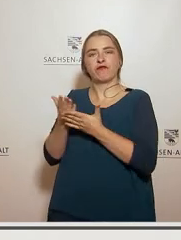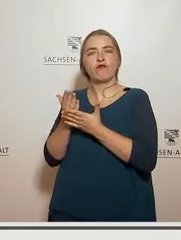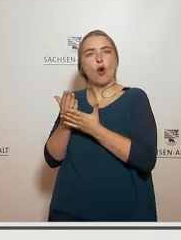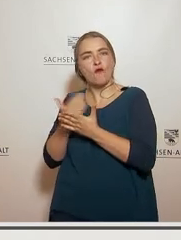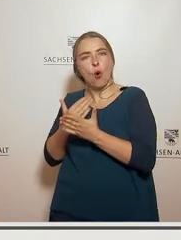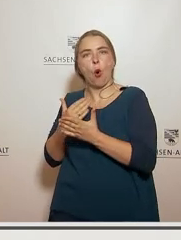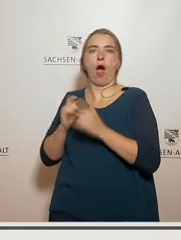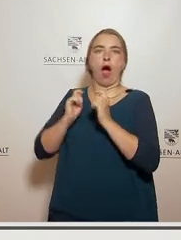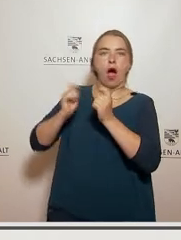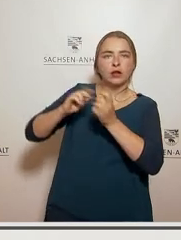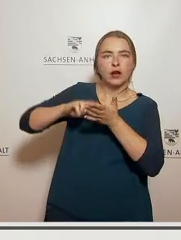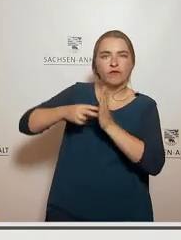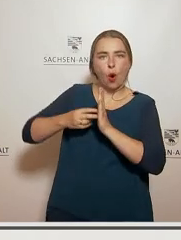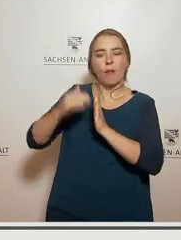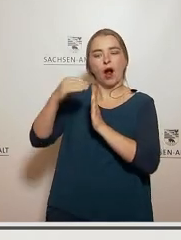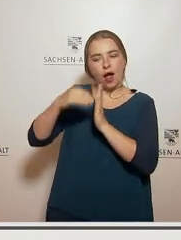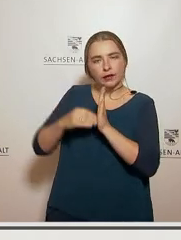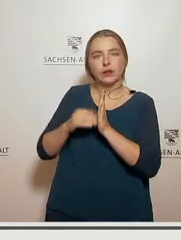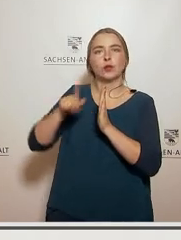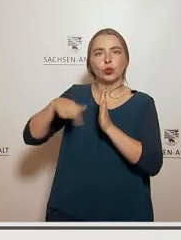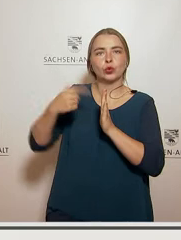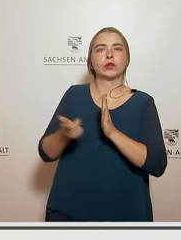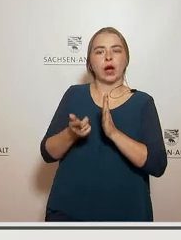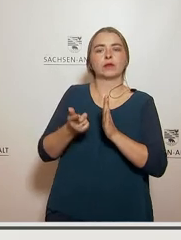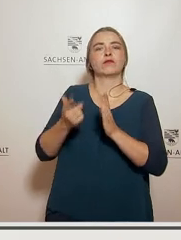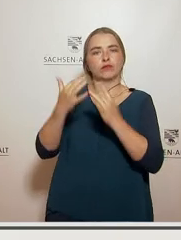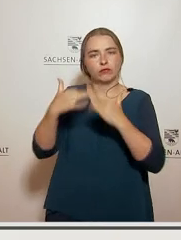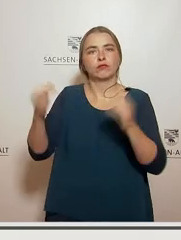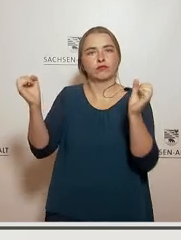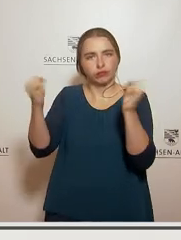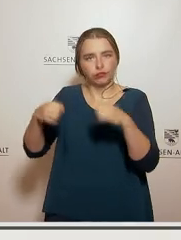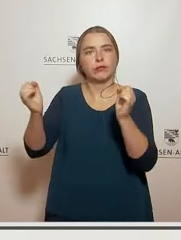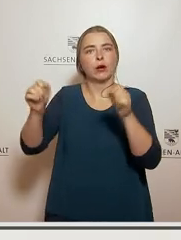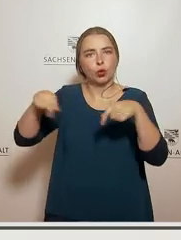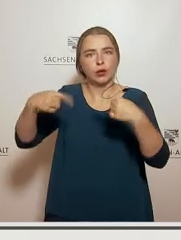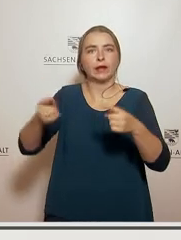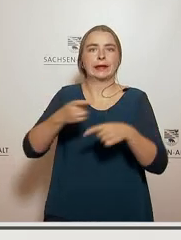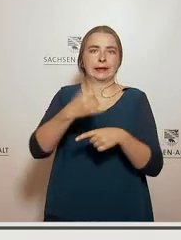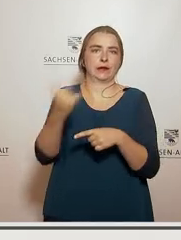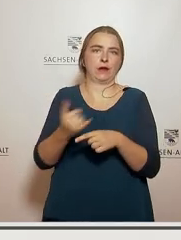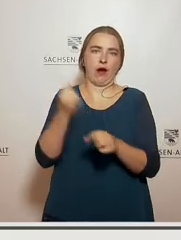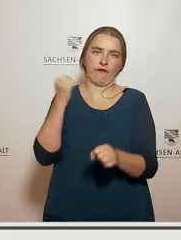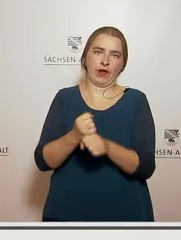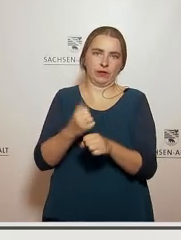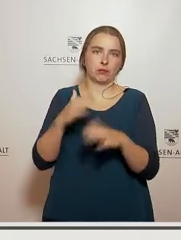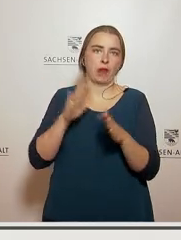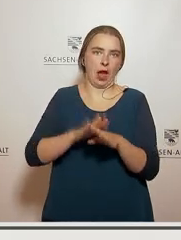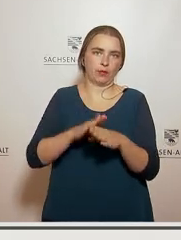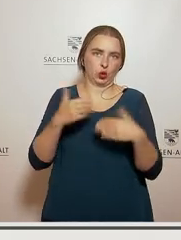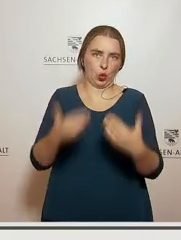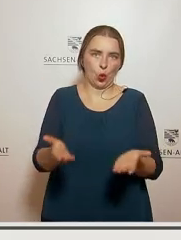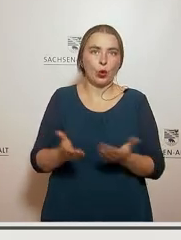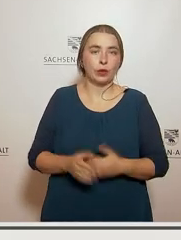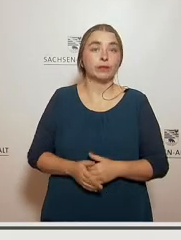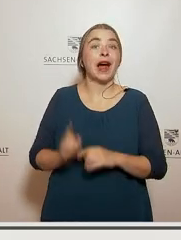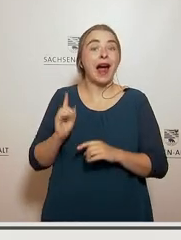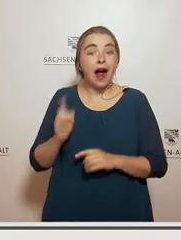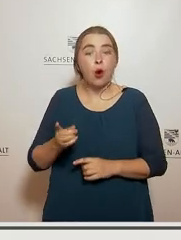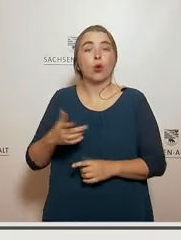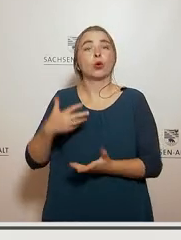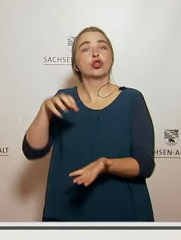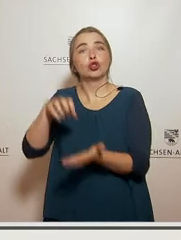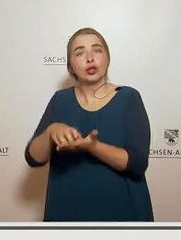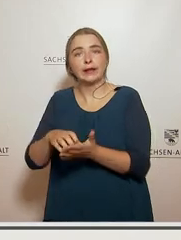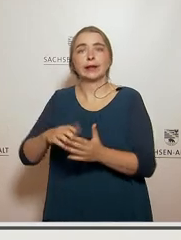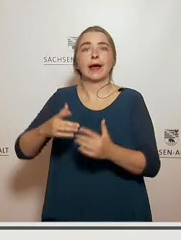31.12.2021 so passiert. Wir werden auch den Landkreistag und den Städte- und Gemeindebund darüber informieren und vor allen